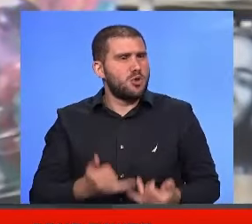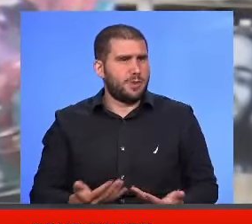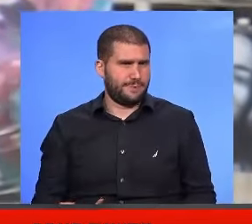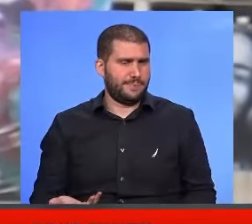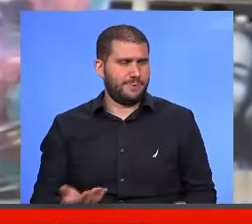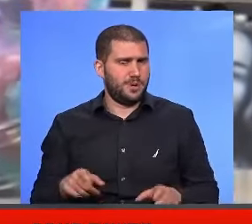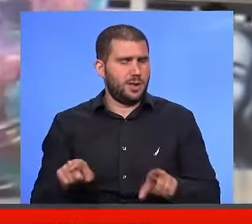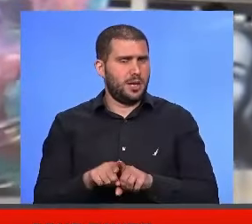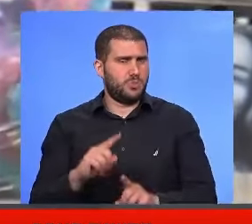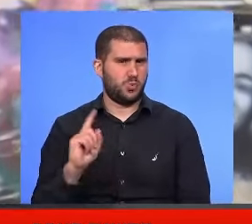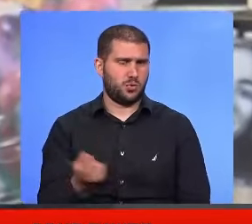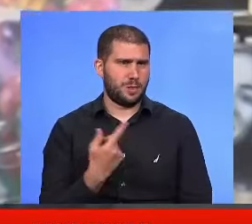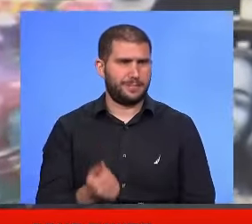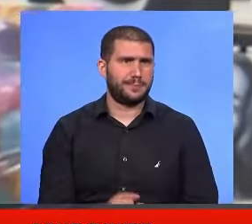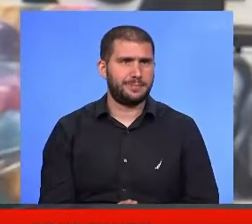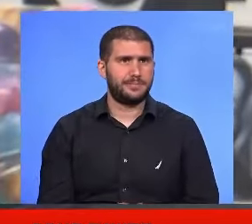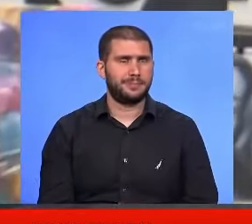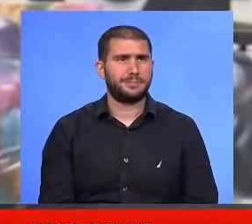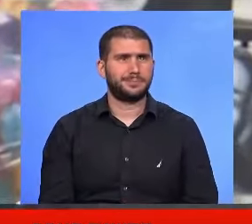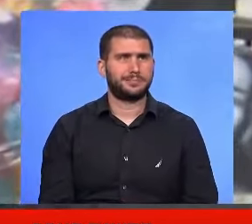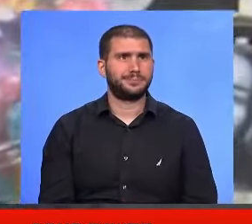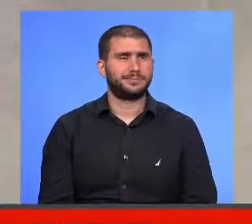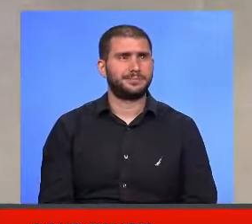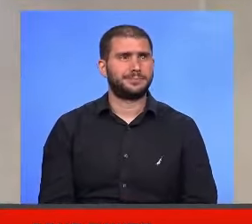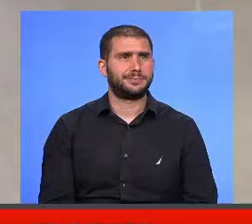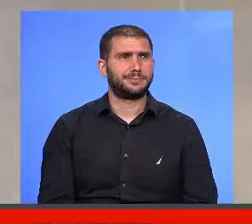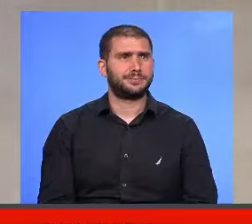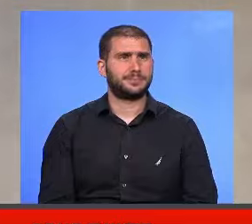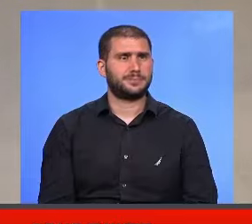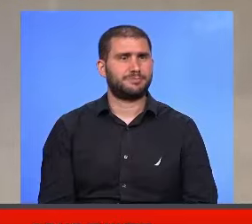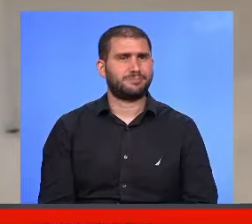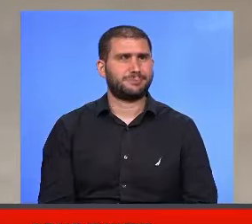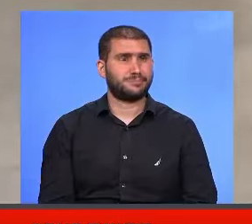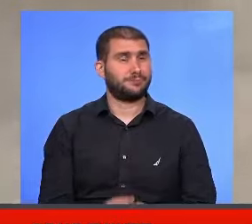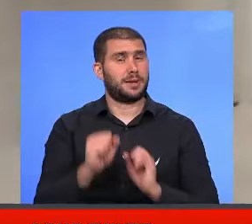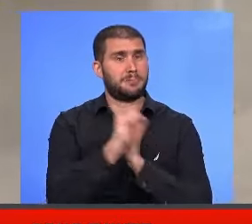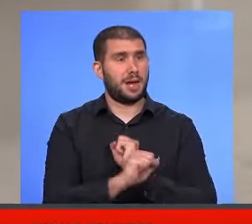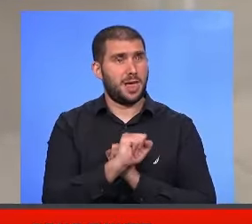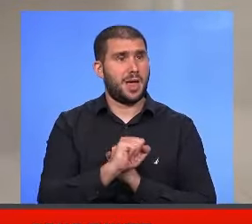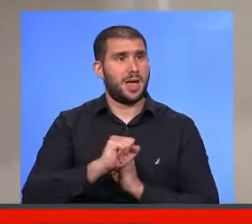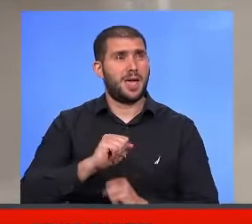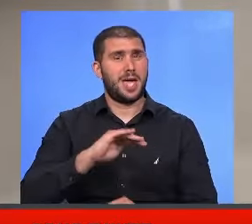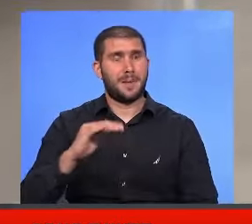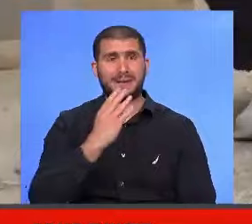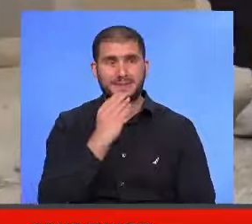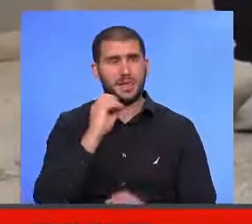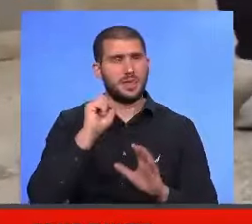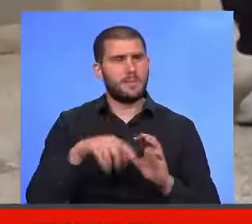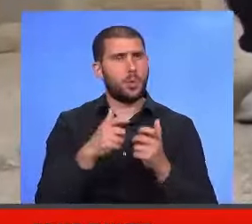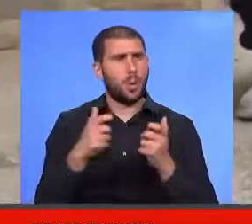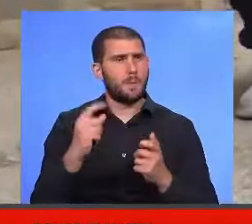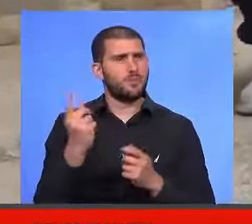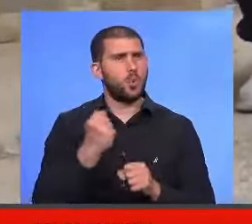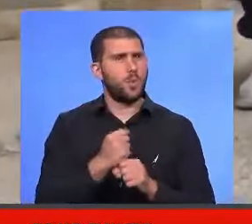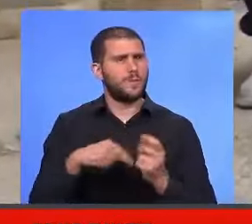I feel that I need to do something now, like everybody. המכללה האקדמית עמק ישראל תרמה את האולם, וכל מי